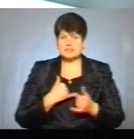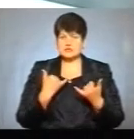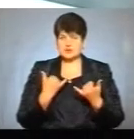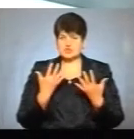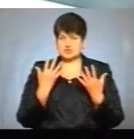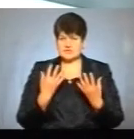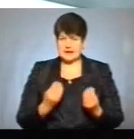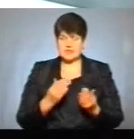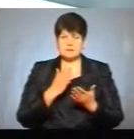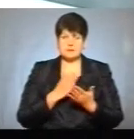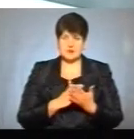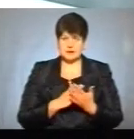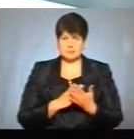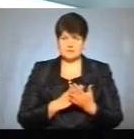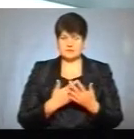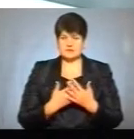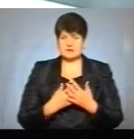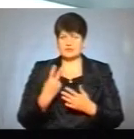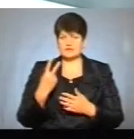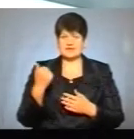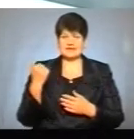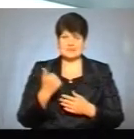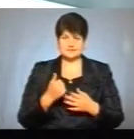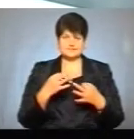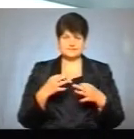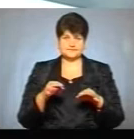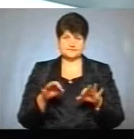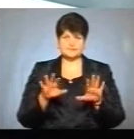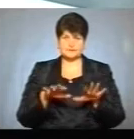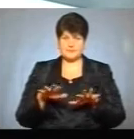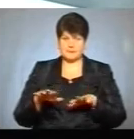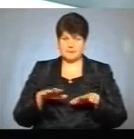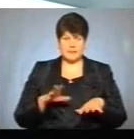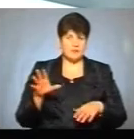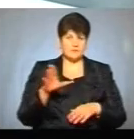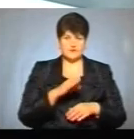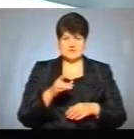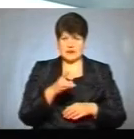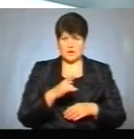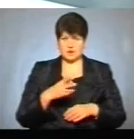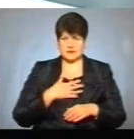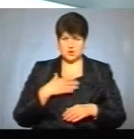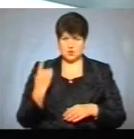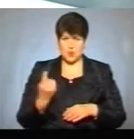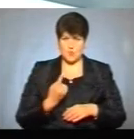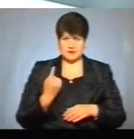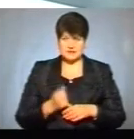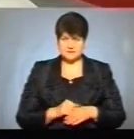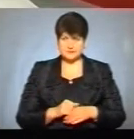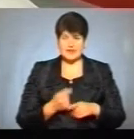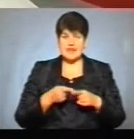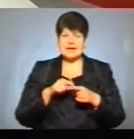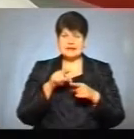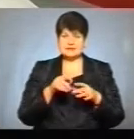сьогоднішній день ми маємо поза 2000 вакансій, які актуальні є по всіх районах нашої області. І ті